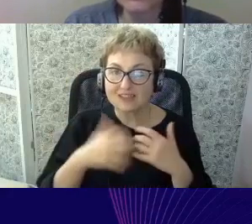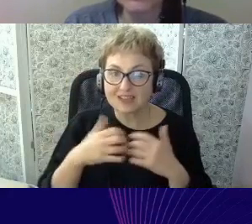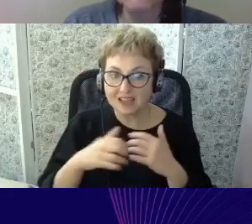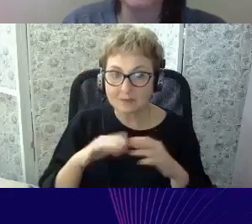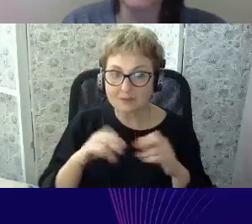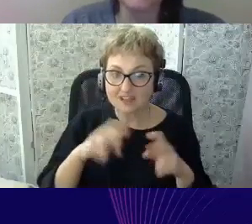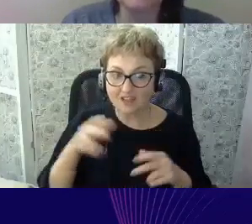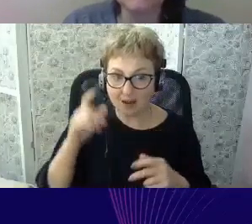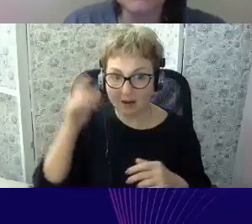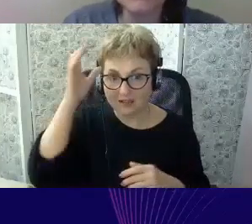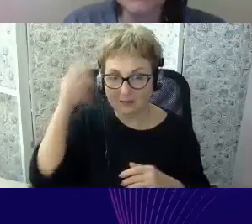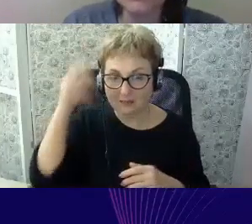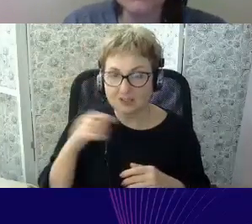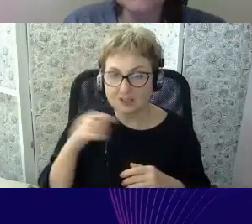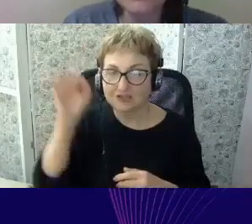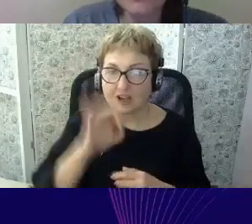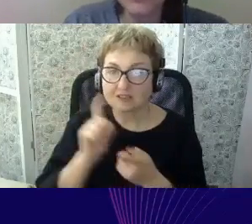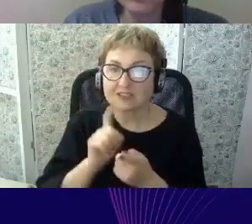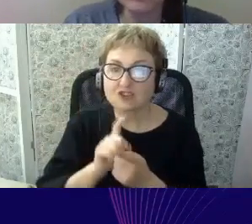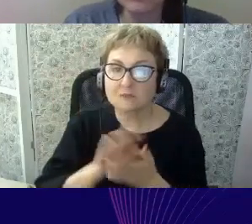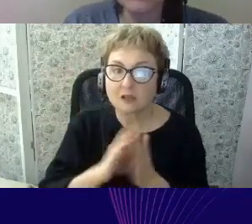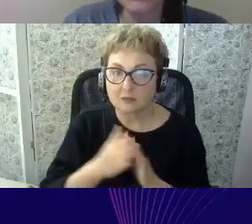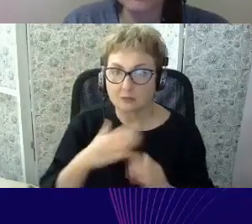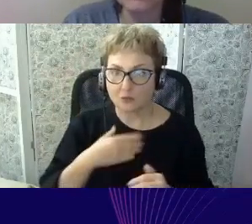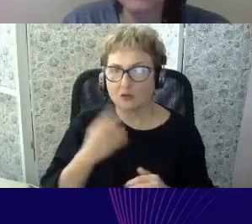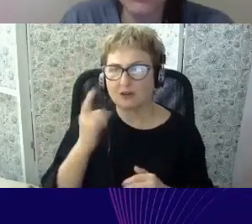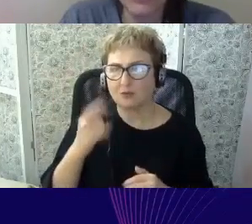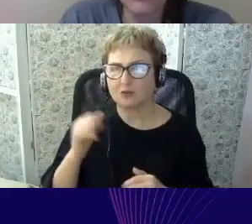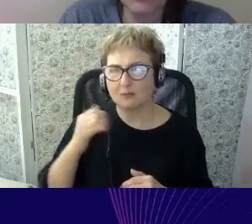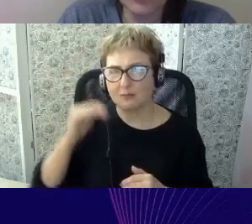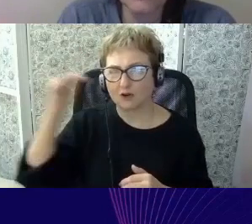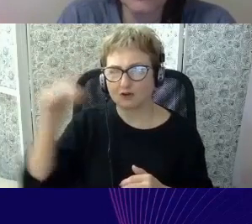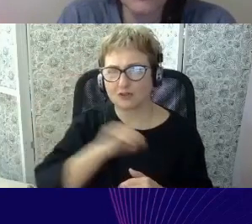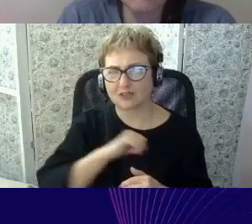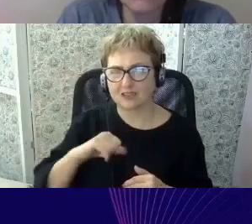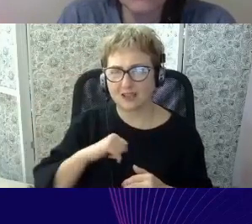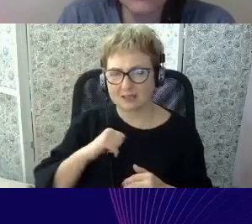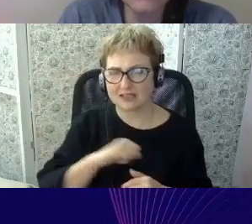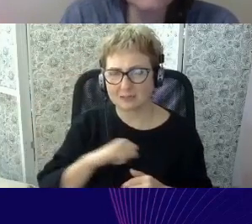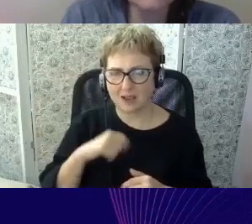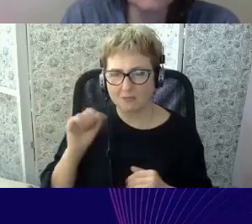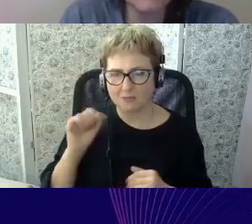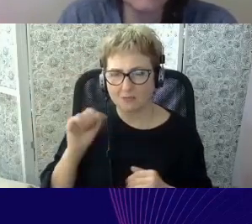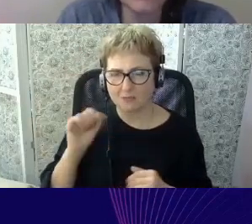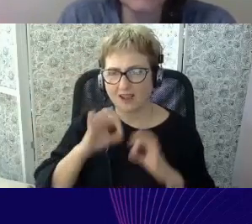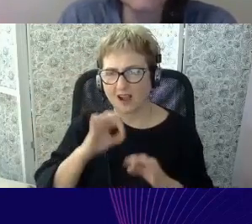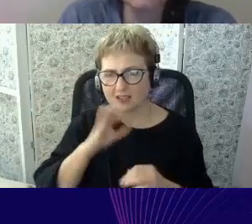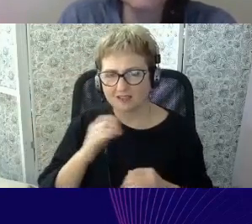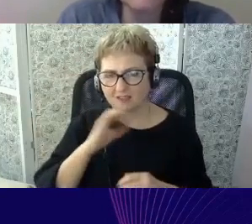образования очень часто мы встречаемся с позицией, что мой ребенок уже большой, он самостоятельный, он может все сам и лекарства выпить,